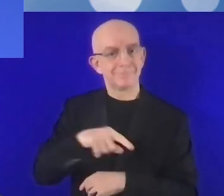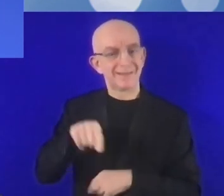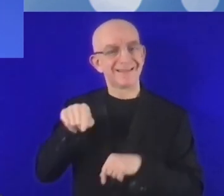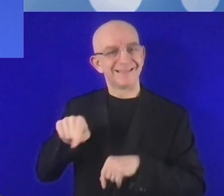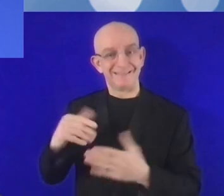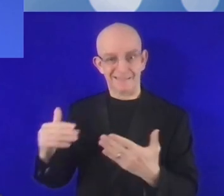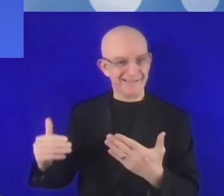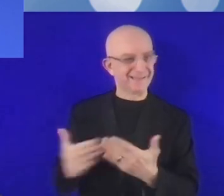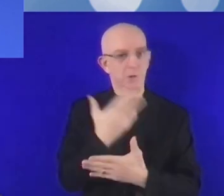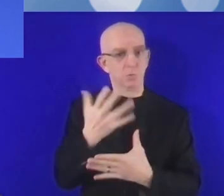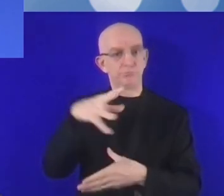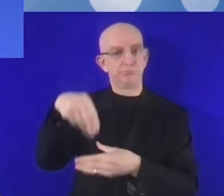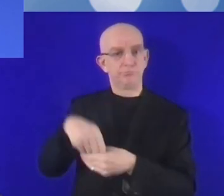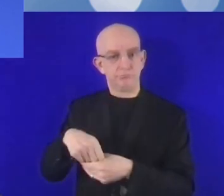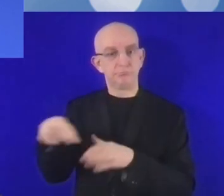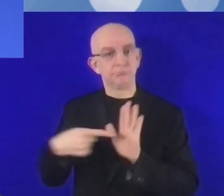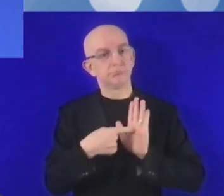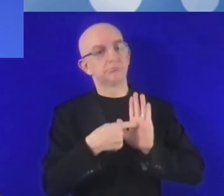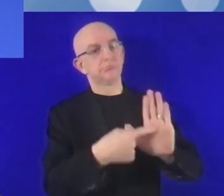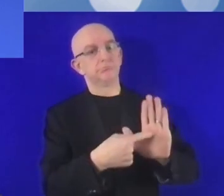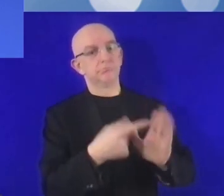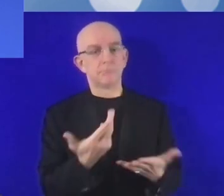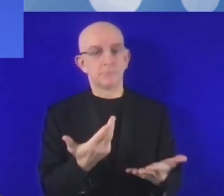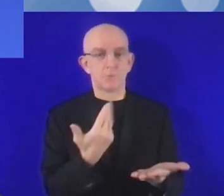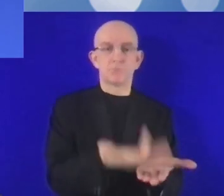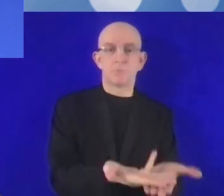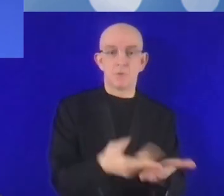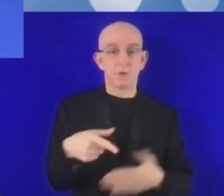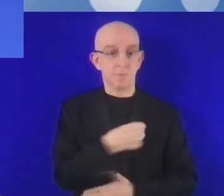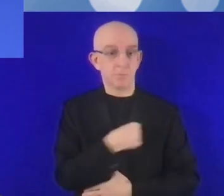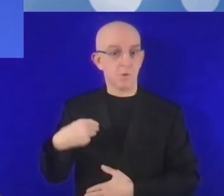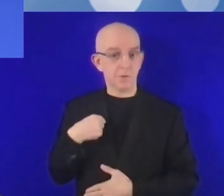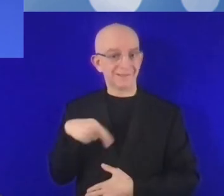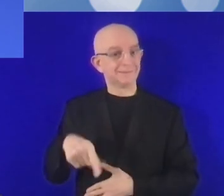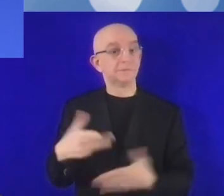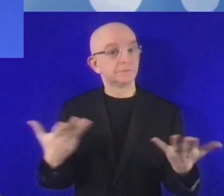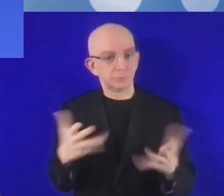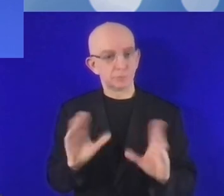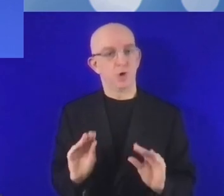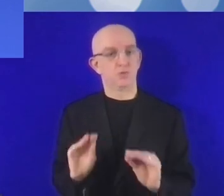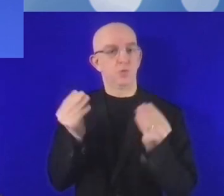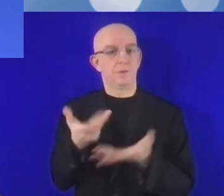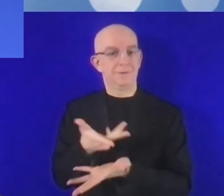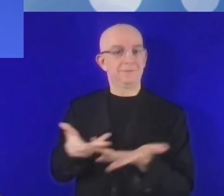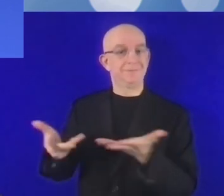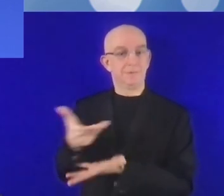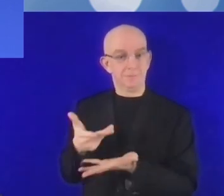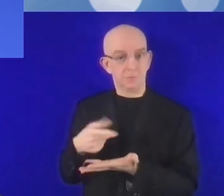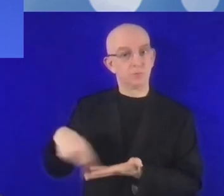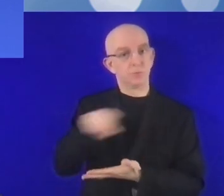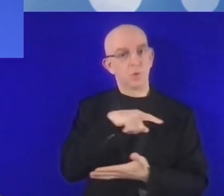年轻的刚刚进入市场的一些能够接替我们控制这